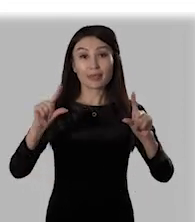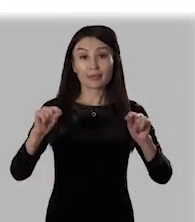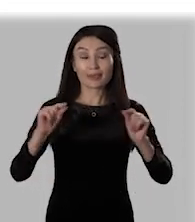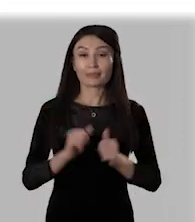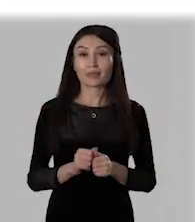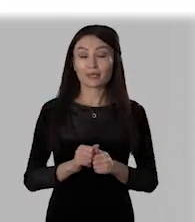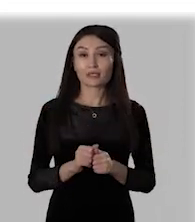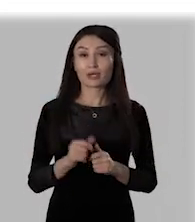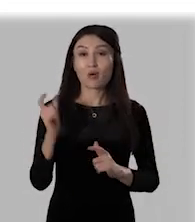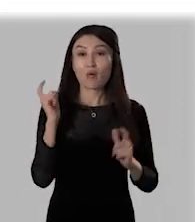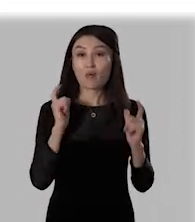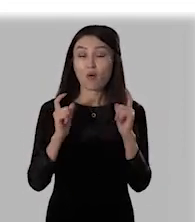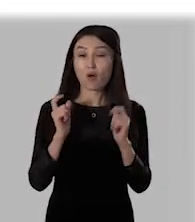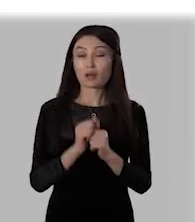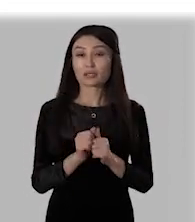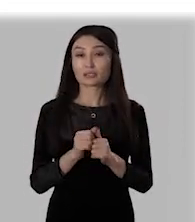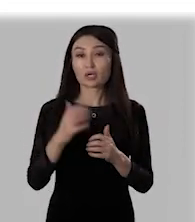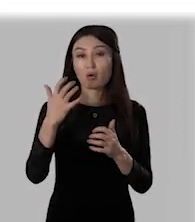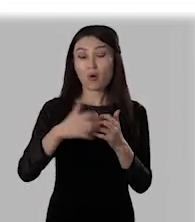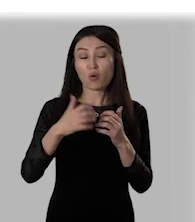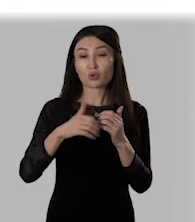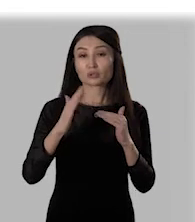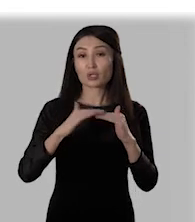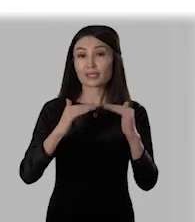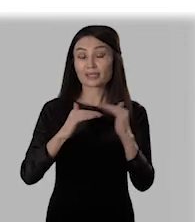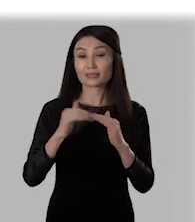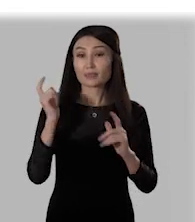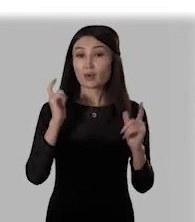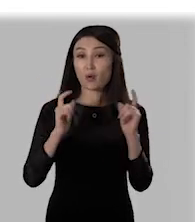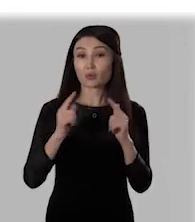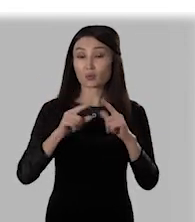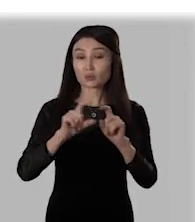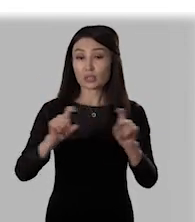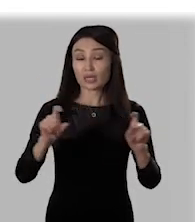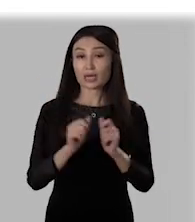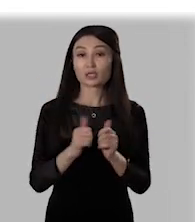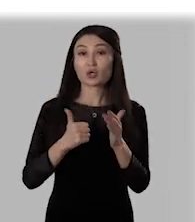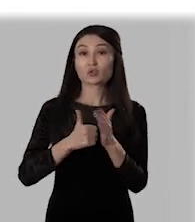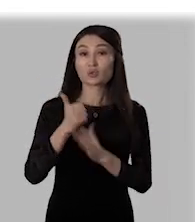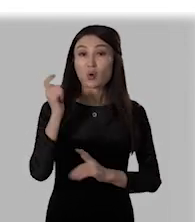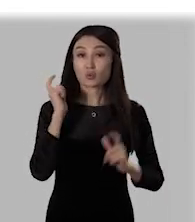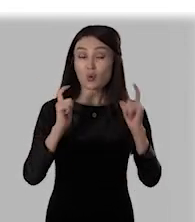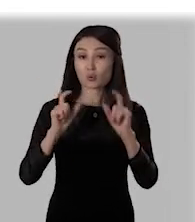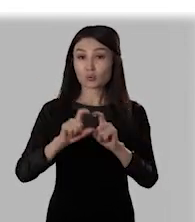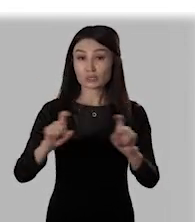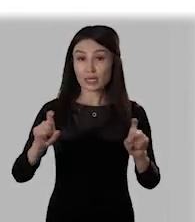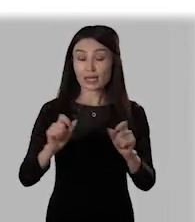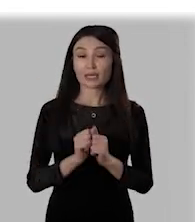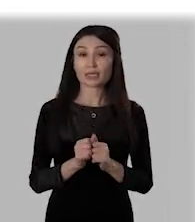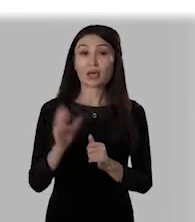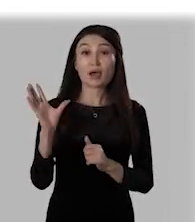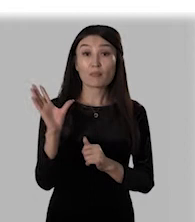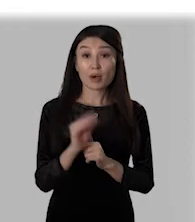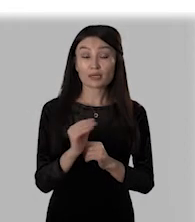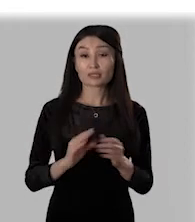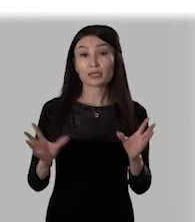мектептер, колледждер, орто кесиптик окуу жайлары, жогорку окуу жайлары. Булардын